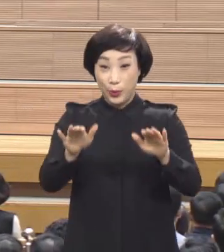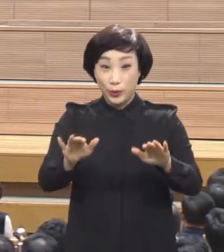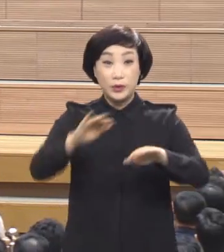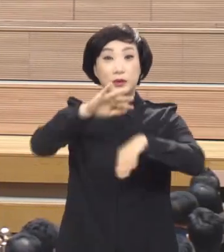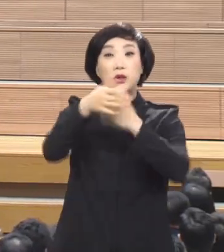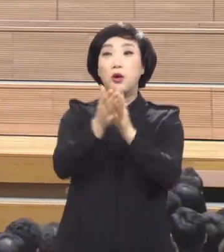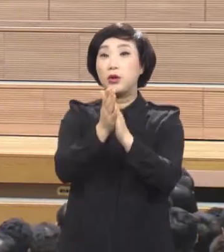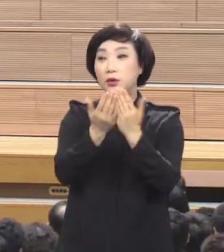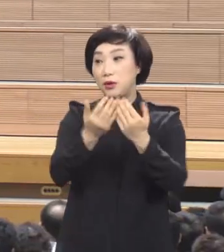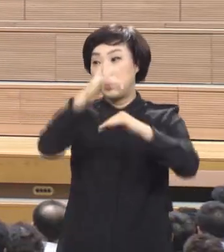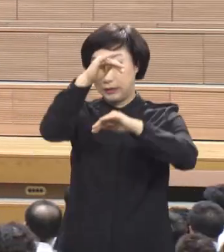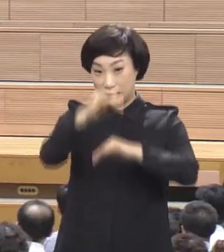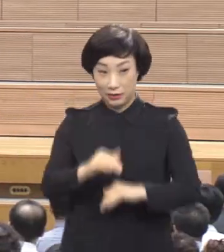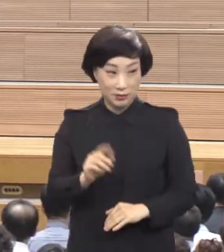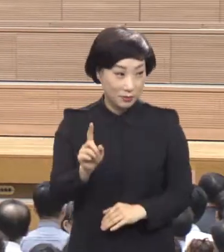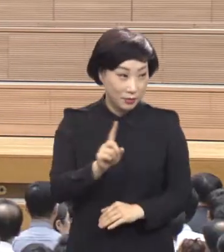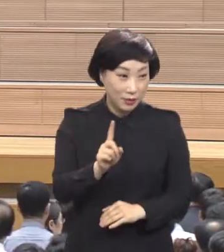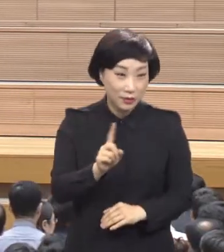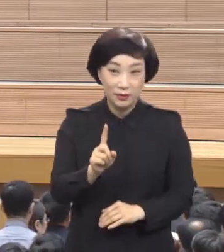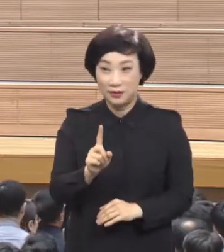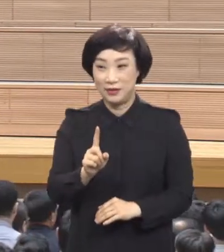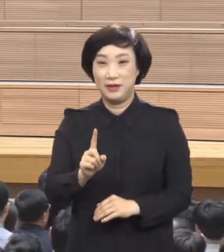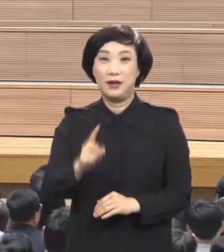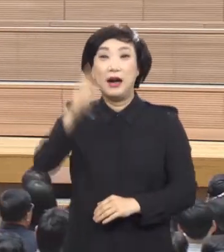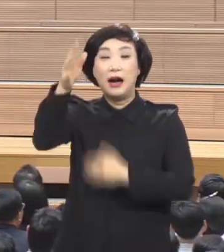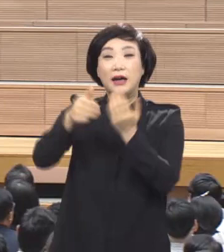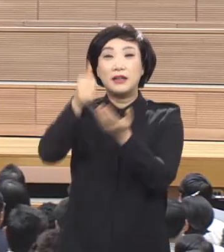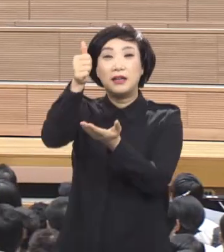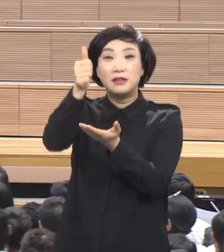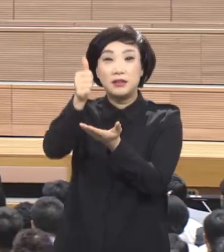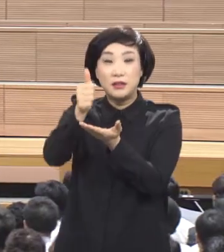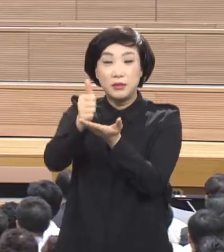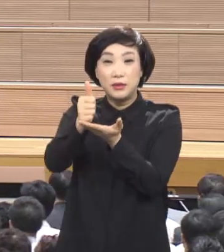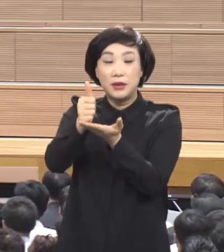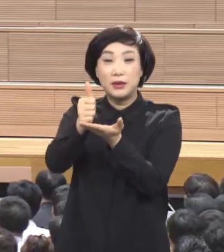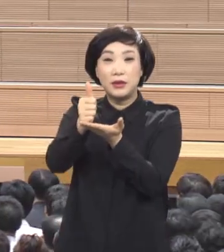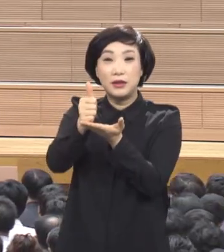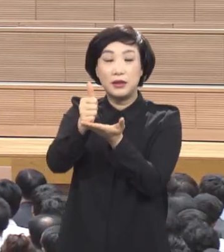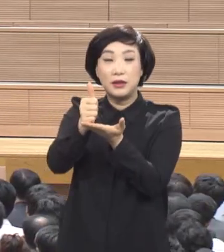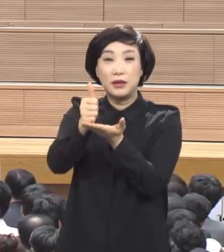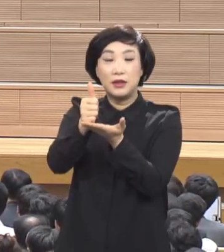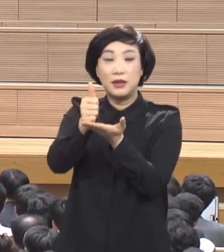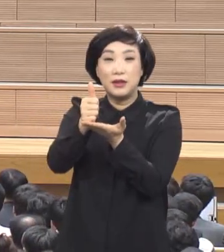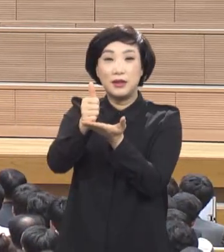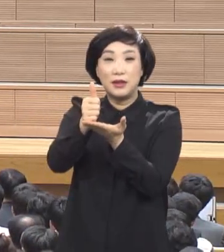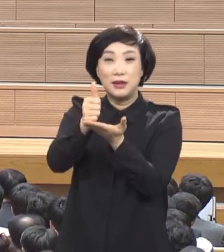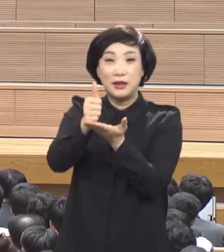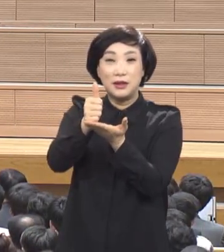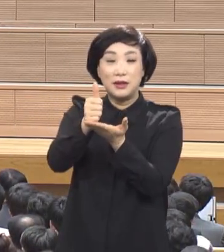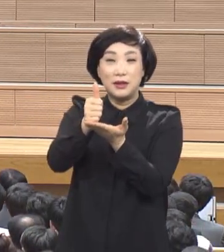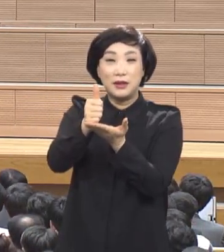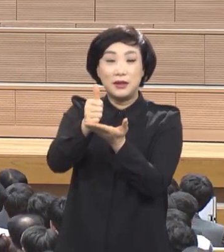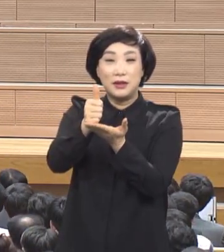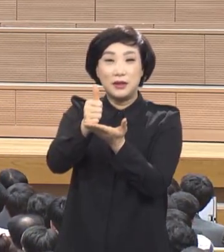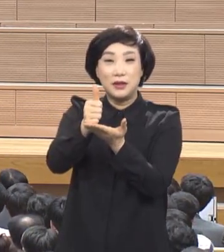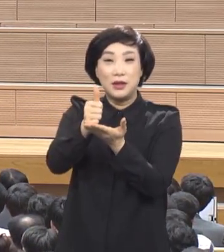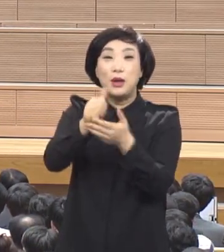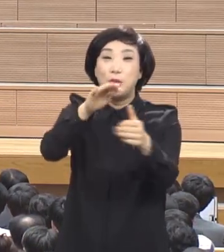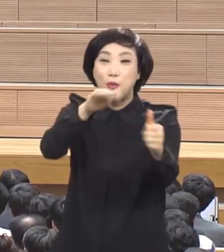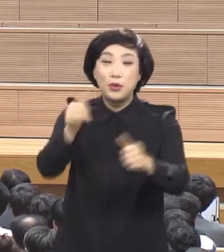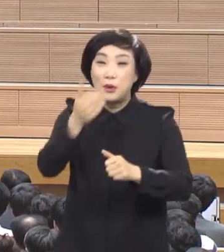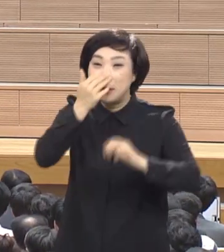하나님께서 자기 택한 이스라엘